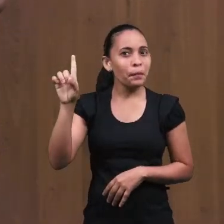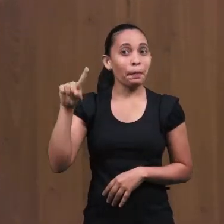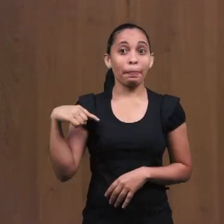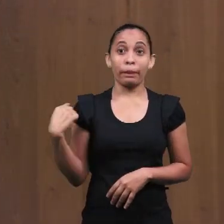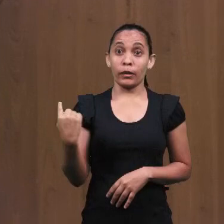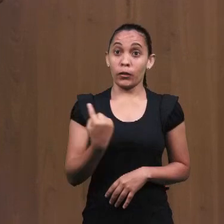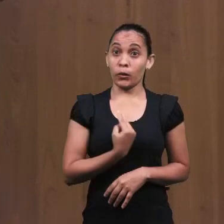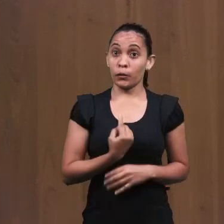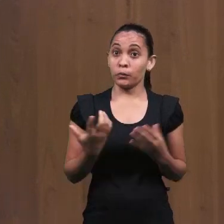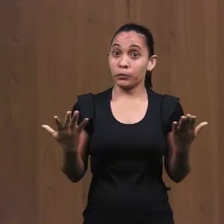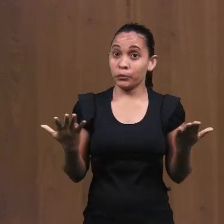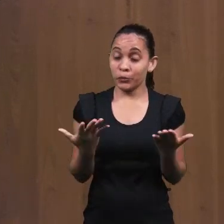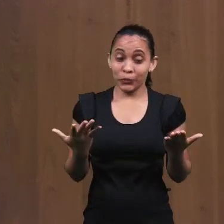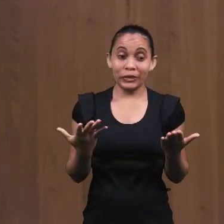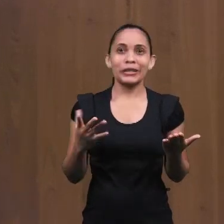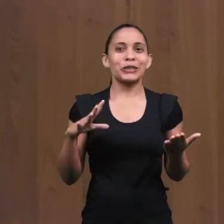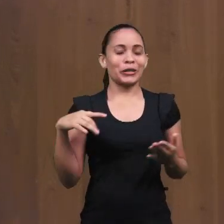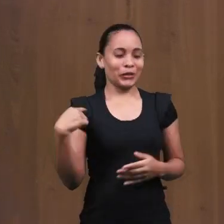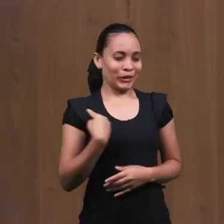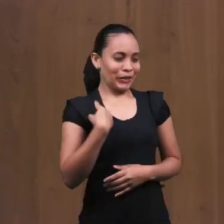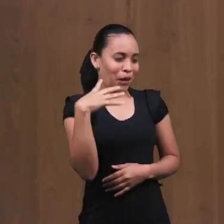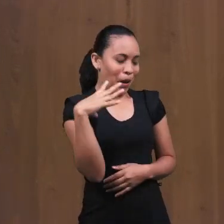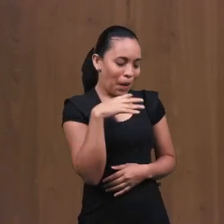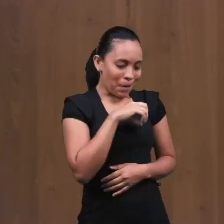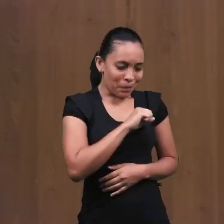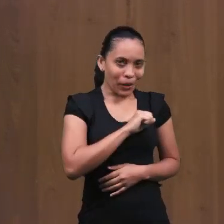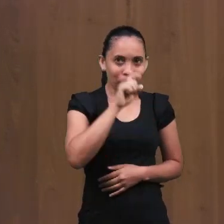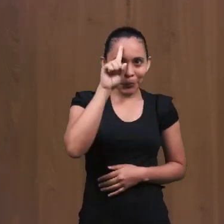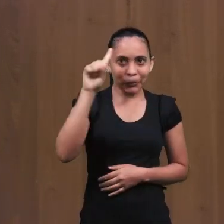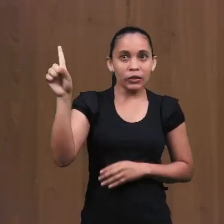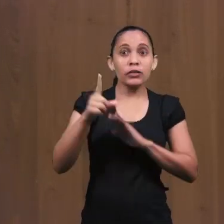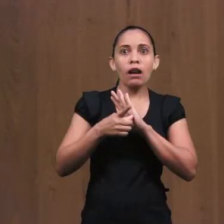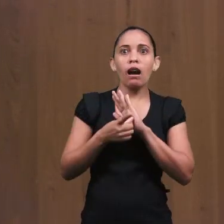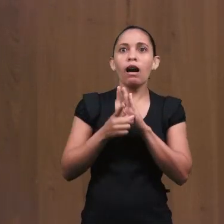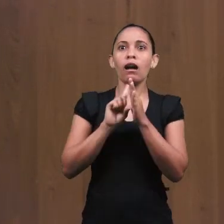été aimés par Dieu avant même notre naissance.